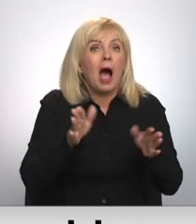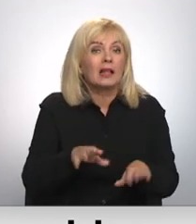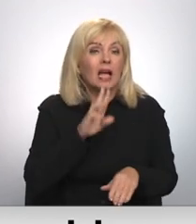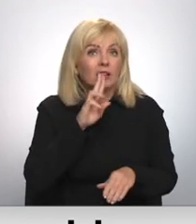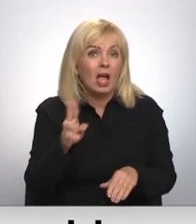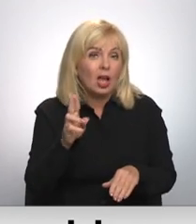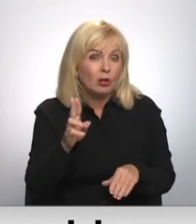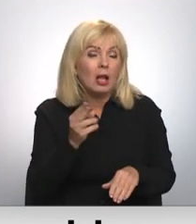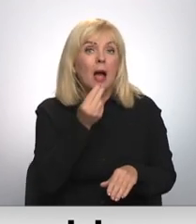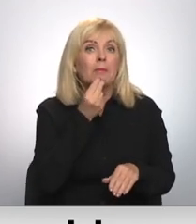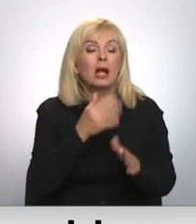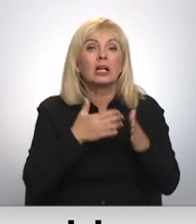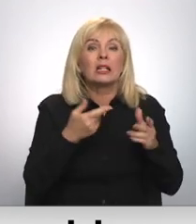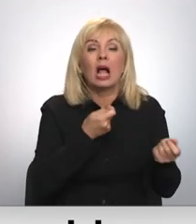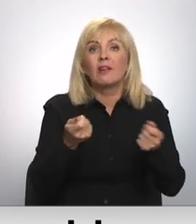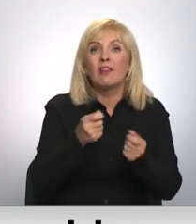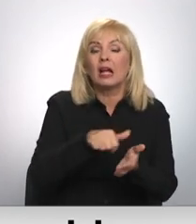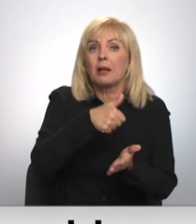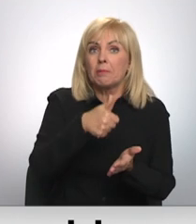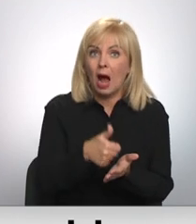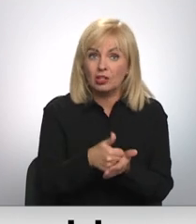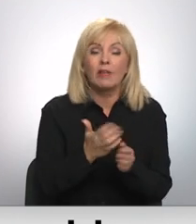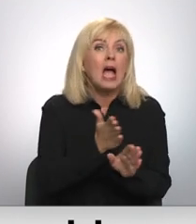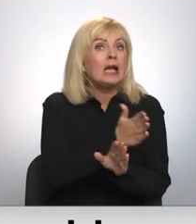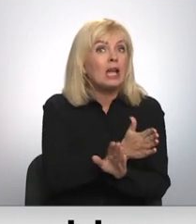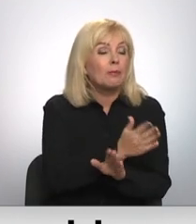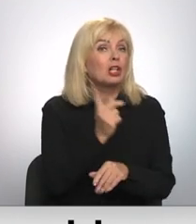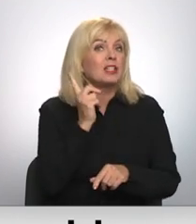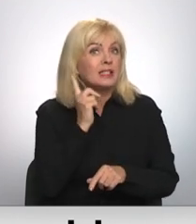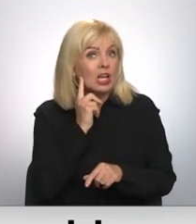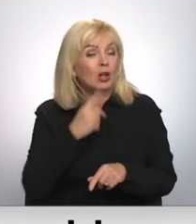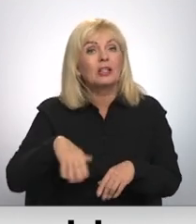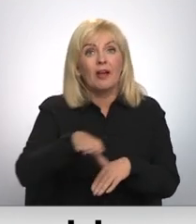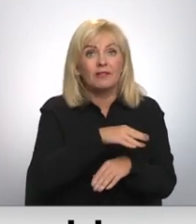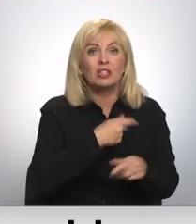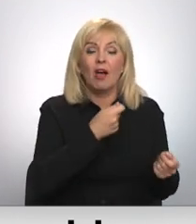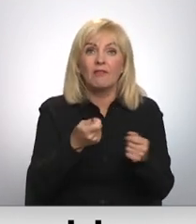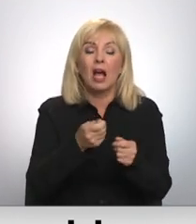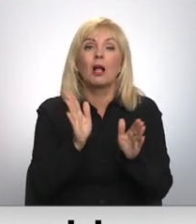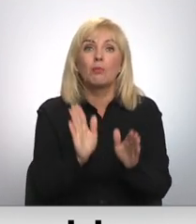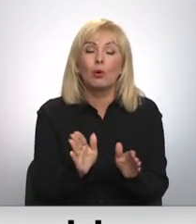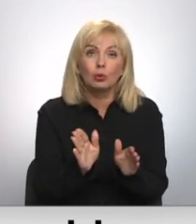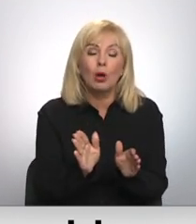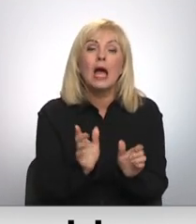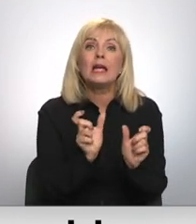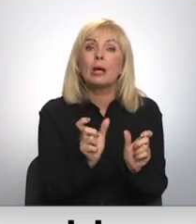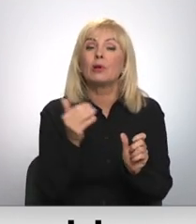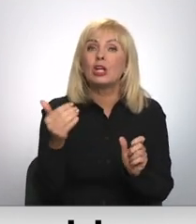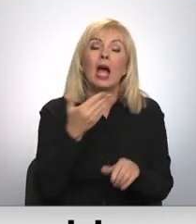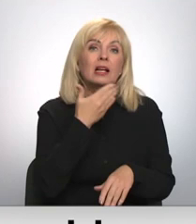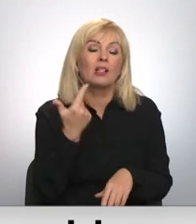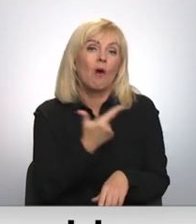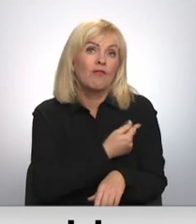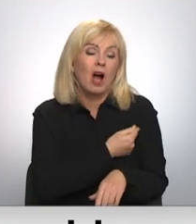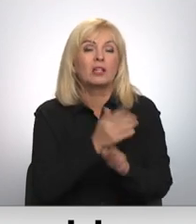lielāko pārtikas veikalu pārstāvji ir pārliecināti. Iepriekš izskanējušais variants, ka visi veikali varētu būt ierobežoti nevakcinātajiem, būtu